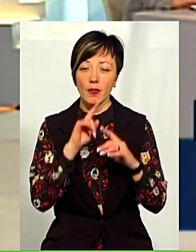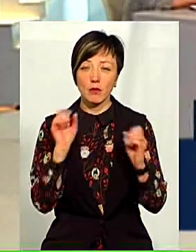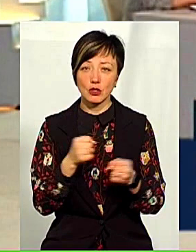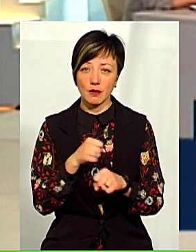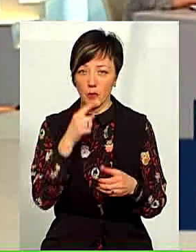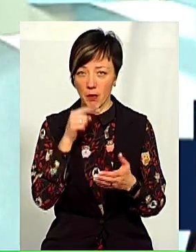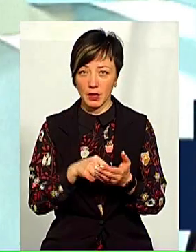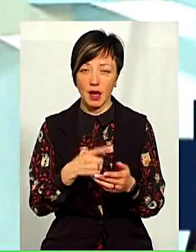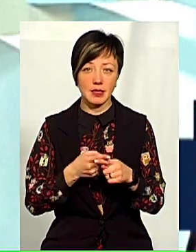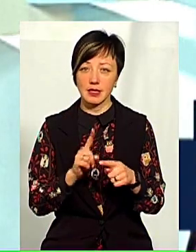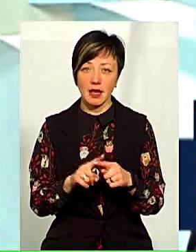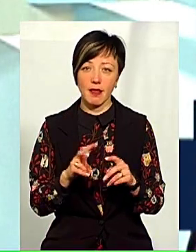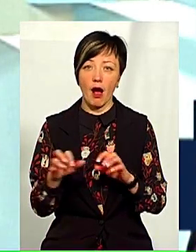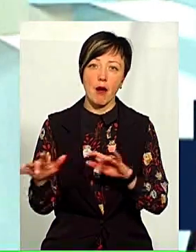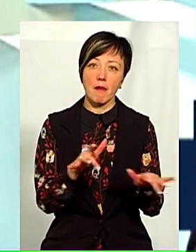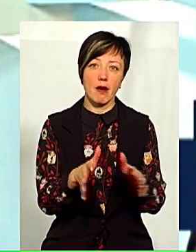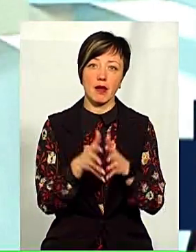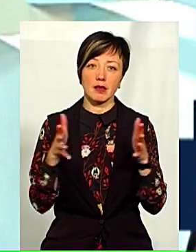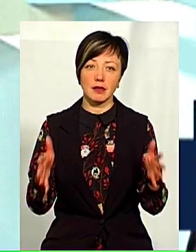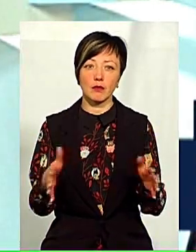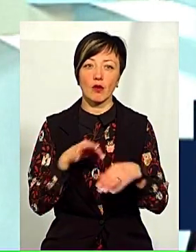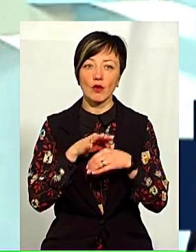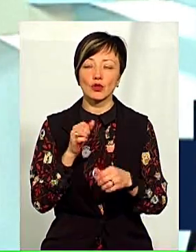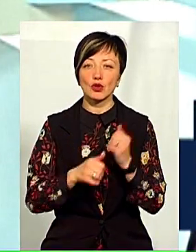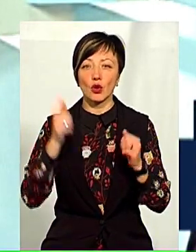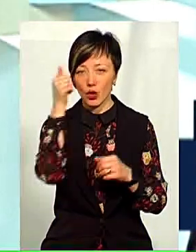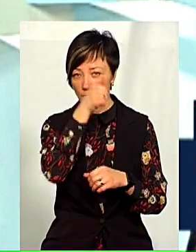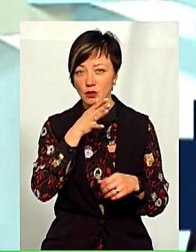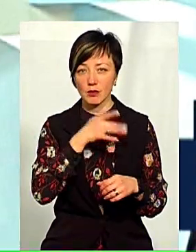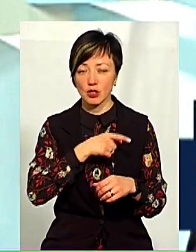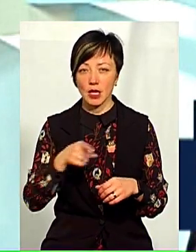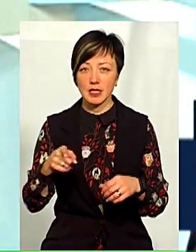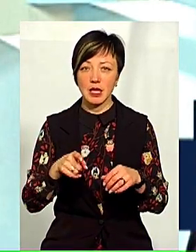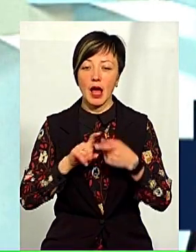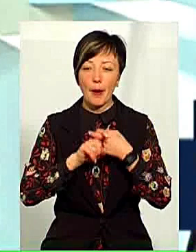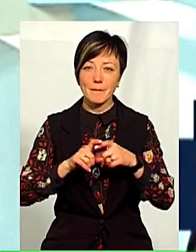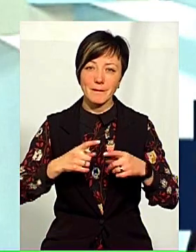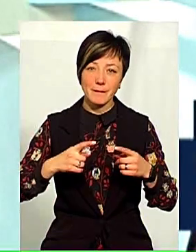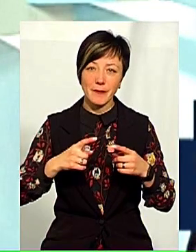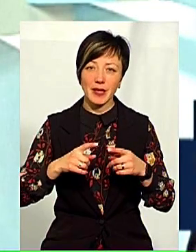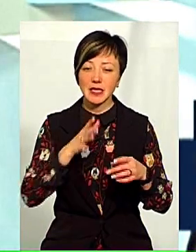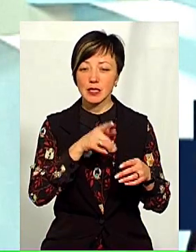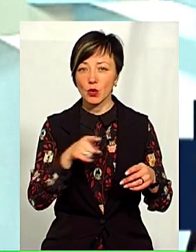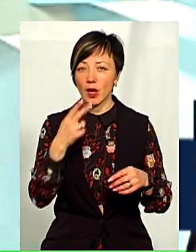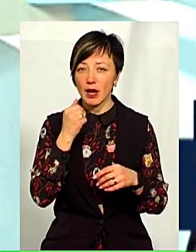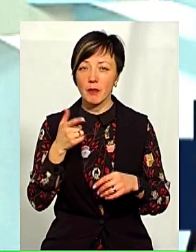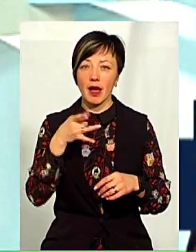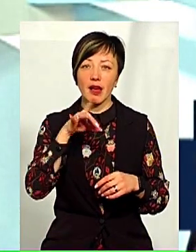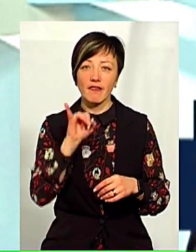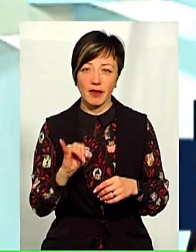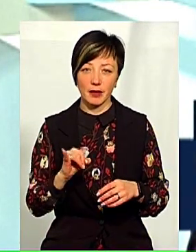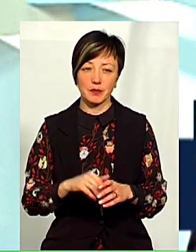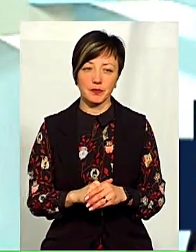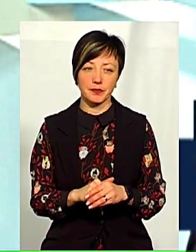його попадання. Але це не кампанія. Ця кампанія проводиться щорічно під час епідсезону грипу та гострих